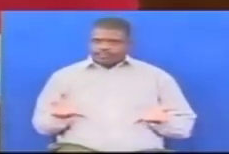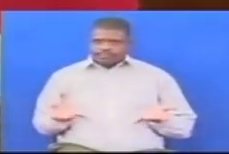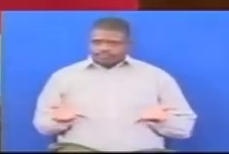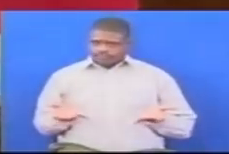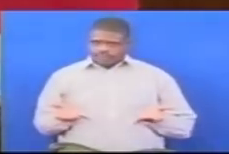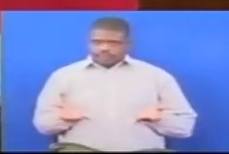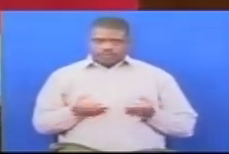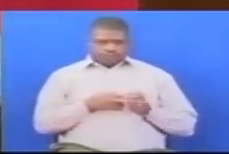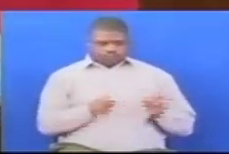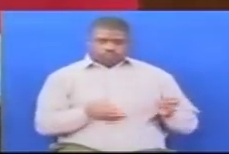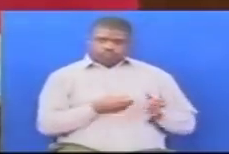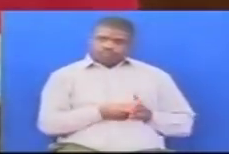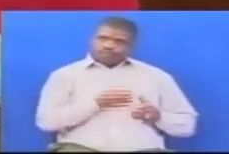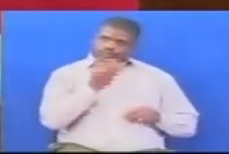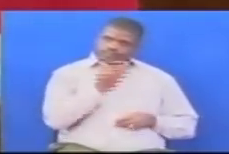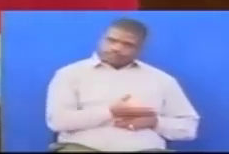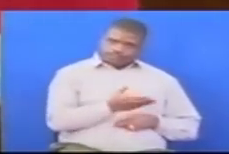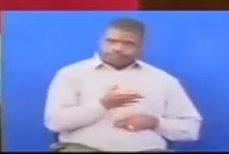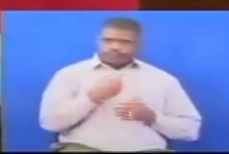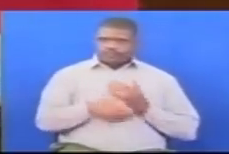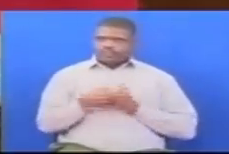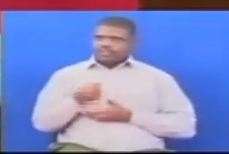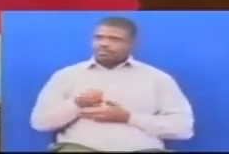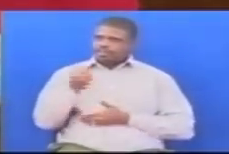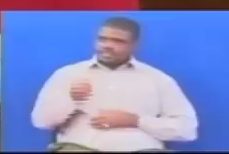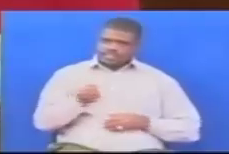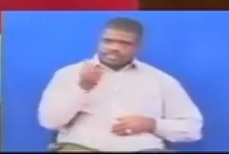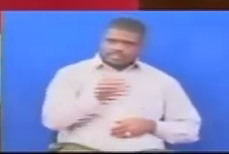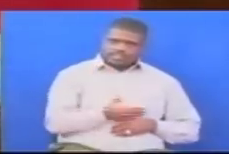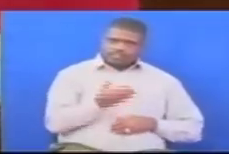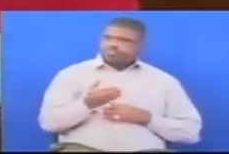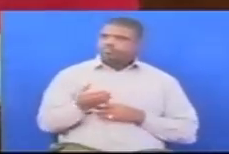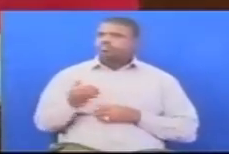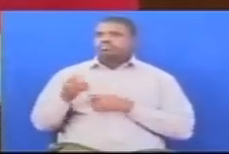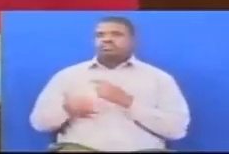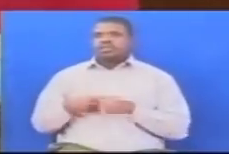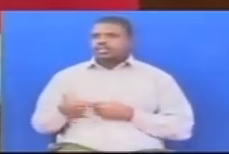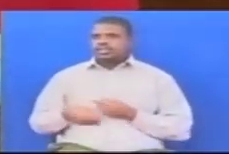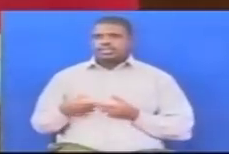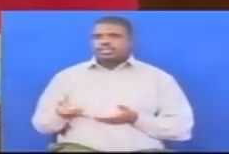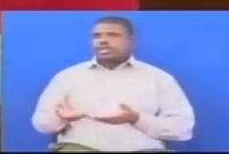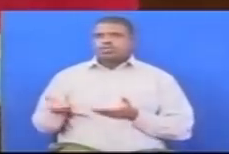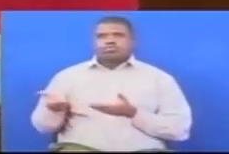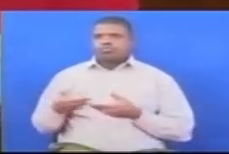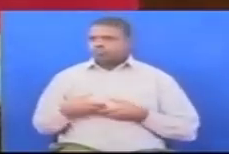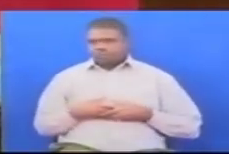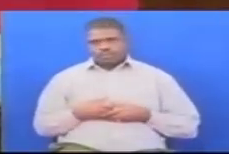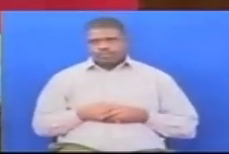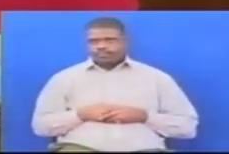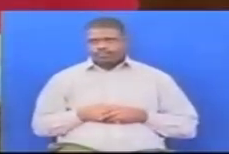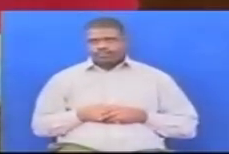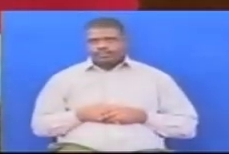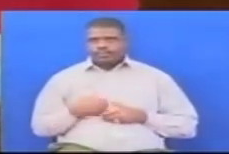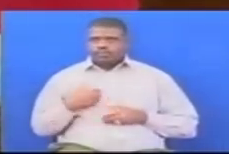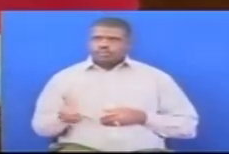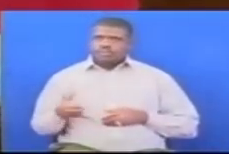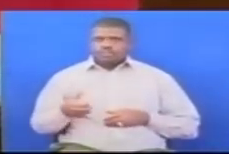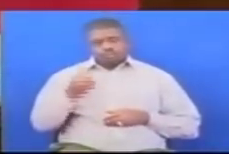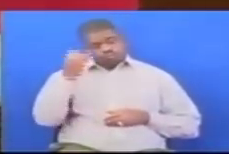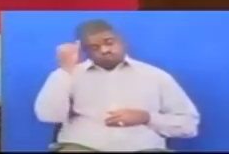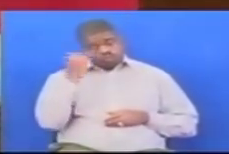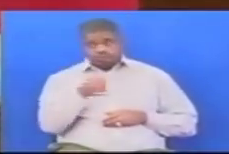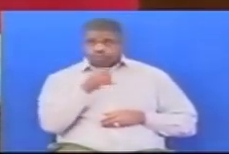Mradi umetengewa fedha, tupo ndani ya bajeti, mradi hauchukuliwi umaanani. Mheshimiwa waziri, ni